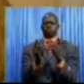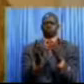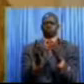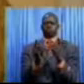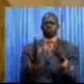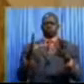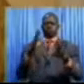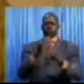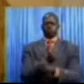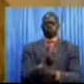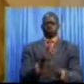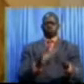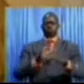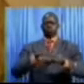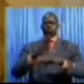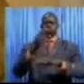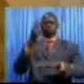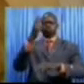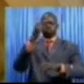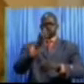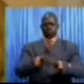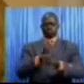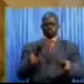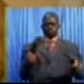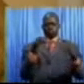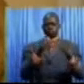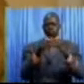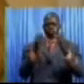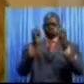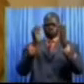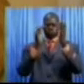obtenu après 2 années d'études à l'Institut,